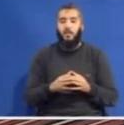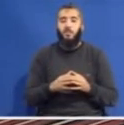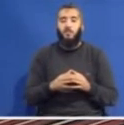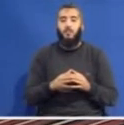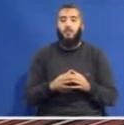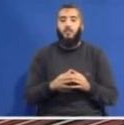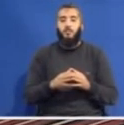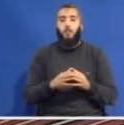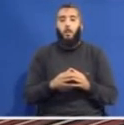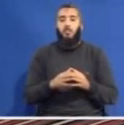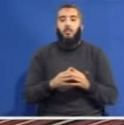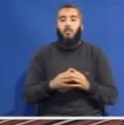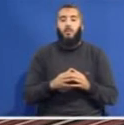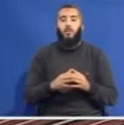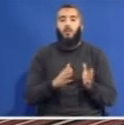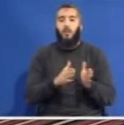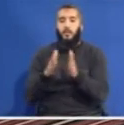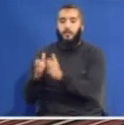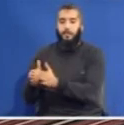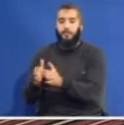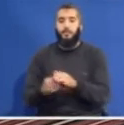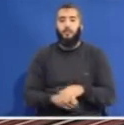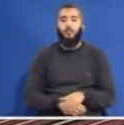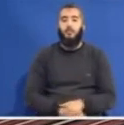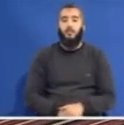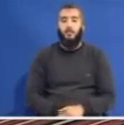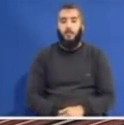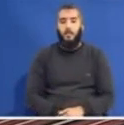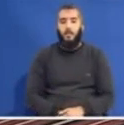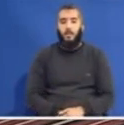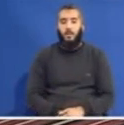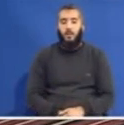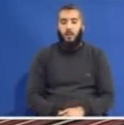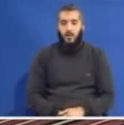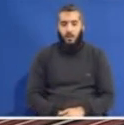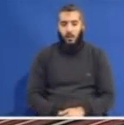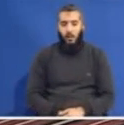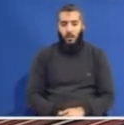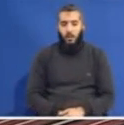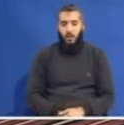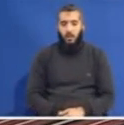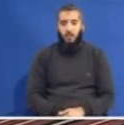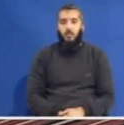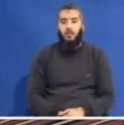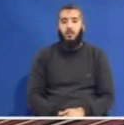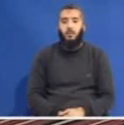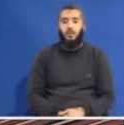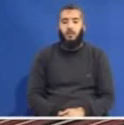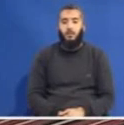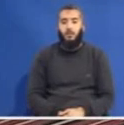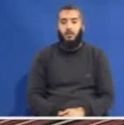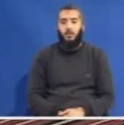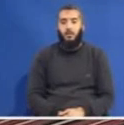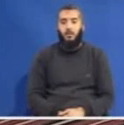حليمه شكرا جزيلا. يونس خلينا نستكمل الاسئله ثم نستقبل مكالمه جديده رجاء حتى